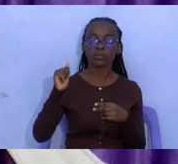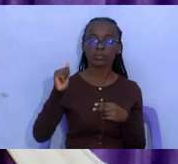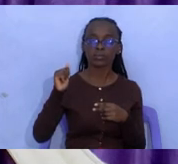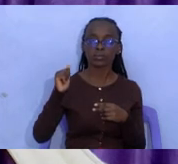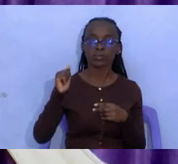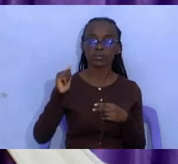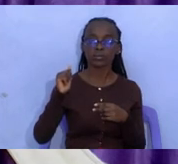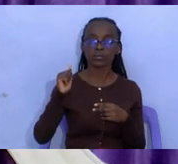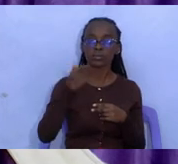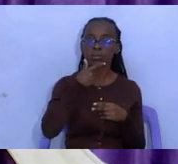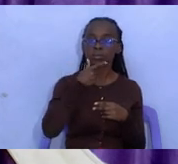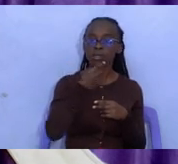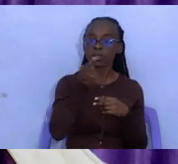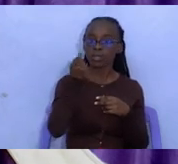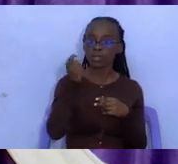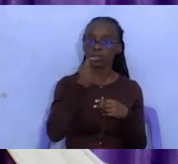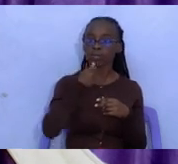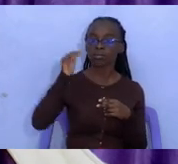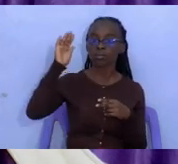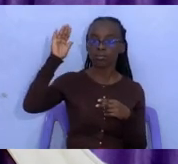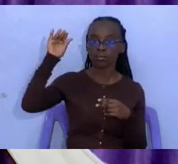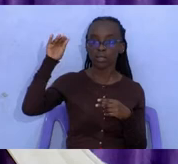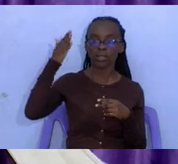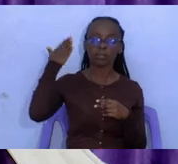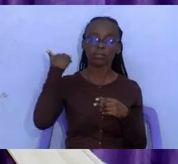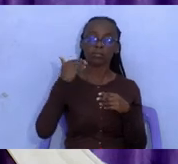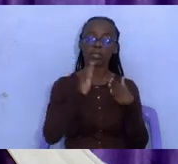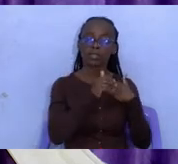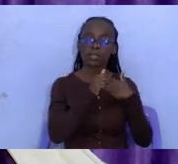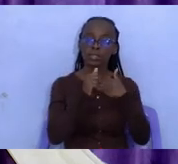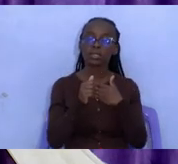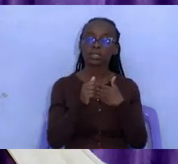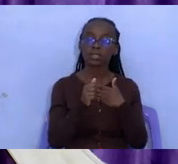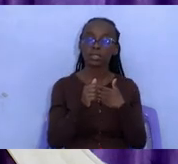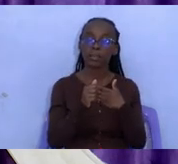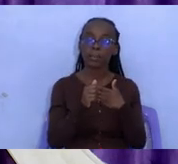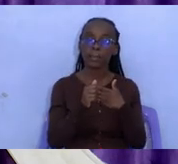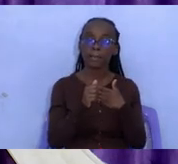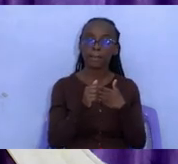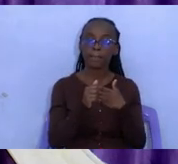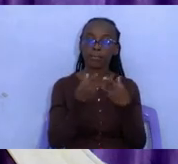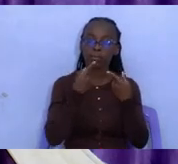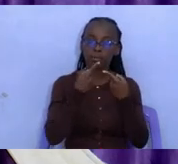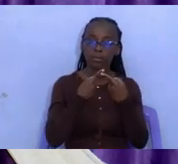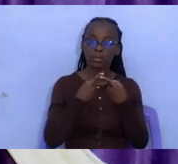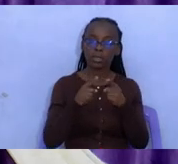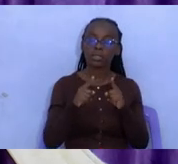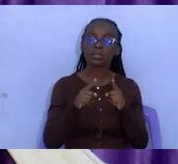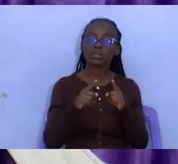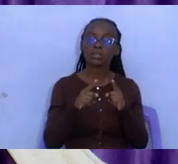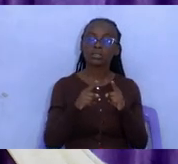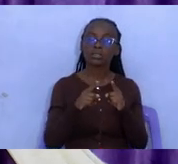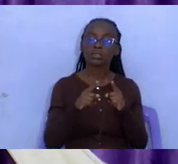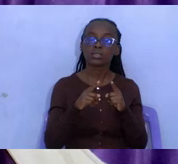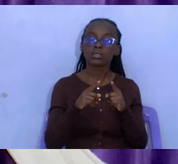was a leader. The man was a commander. Lakini pamoja na cheo na position, kuna vitu